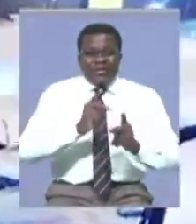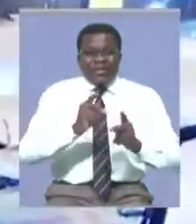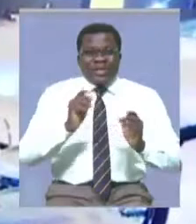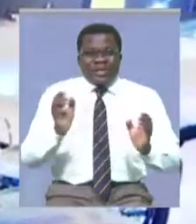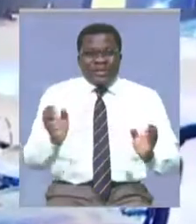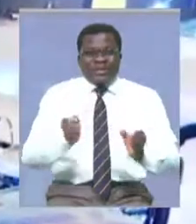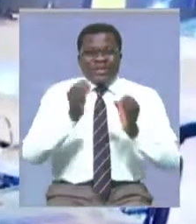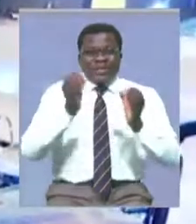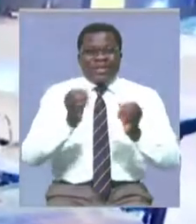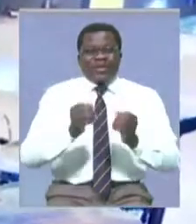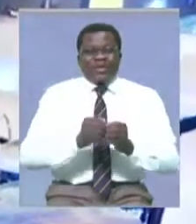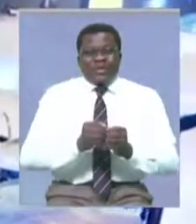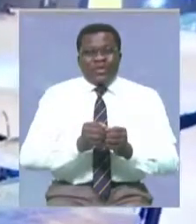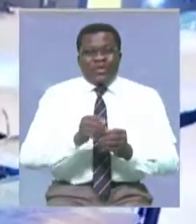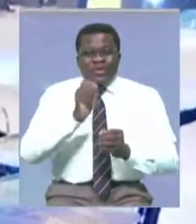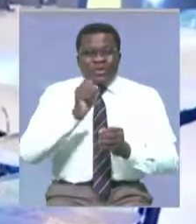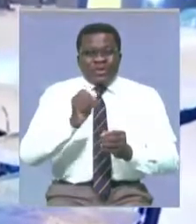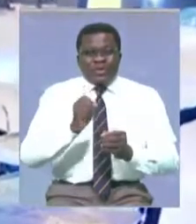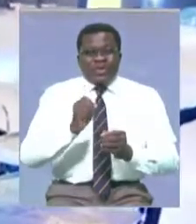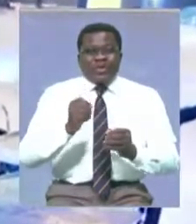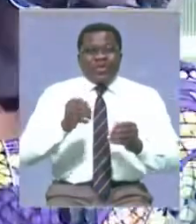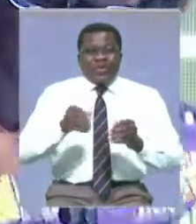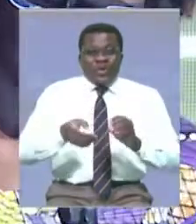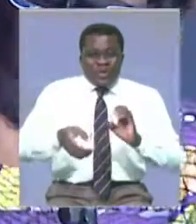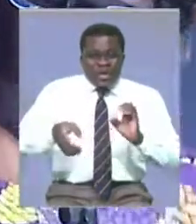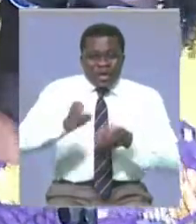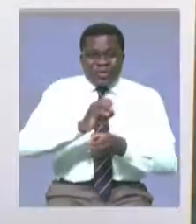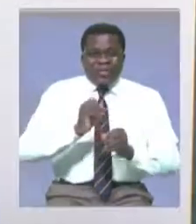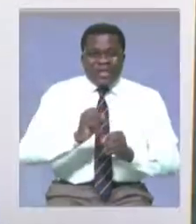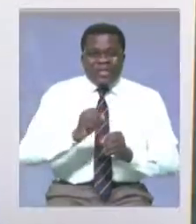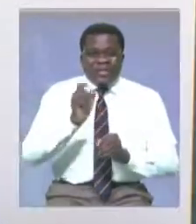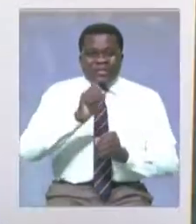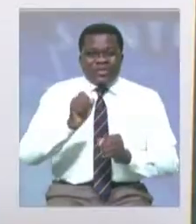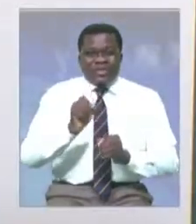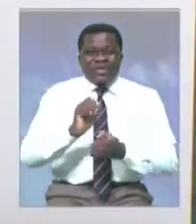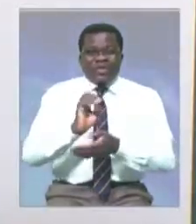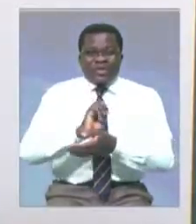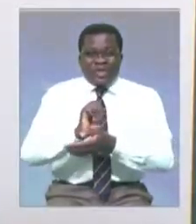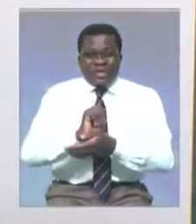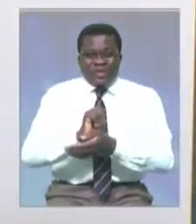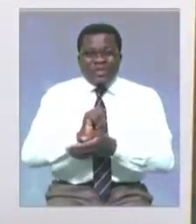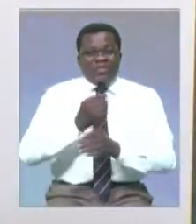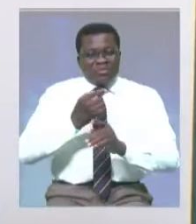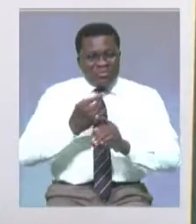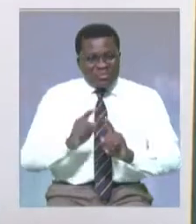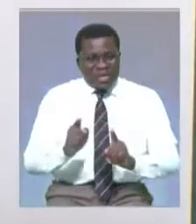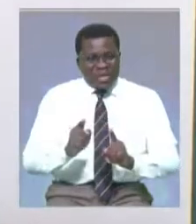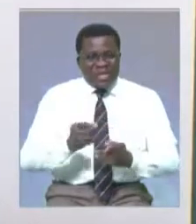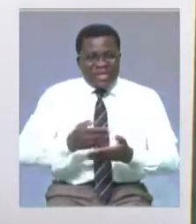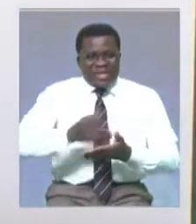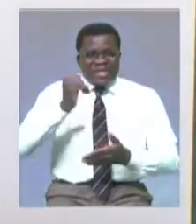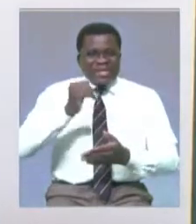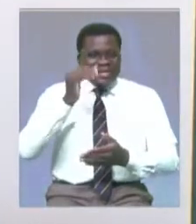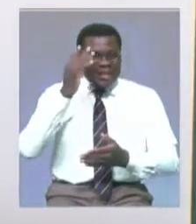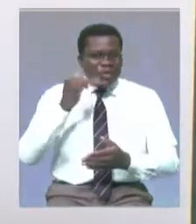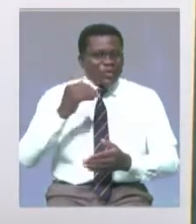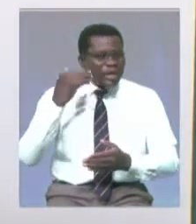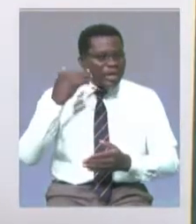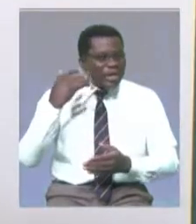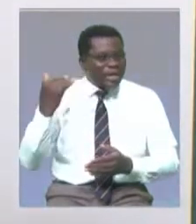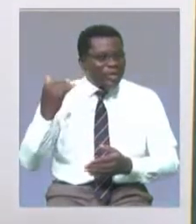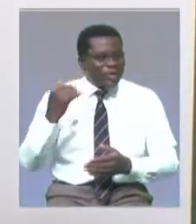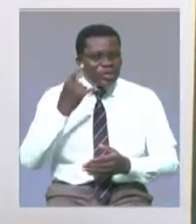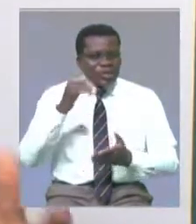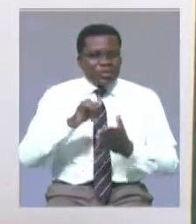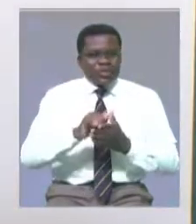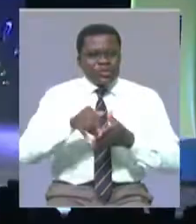célébration, c'est un spectacle. Mais conjecture oblige, ce sera donc une émission, mais riche en couleurs et en sons. Pour ce, je